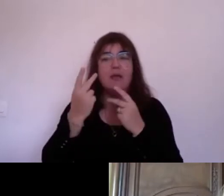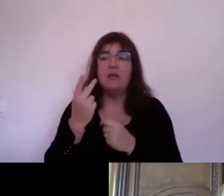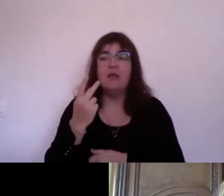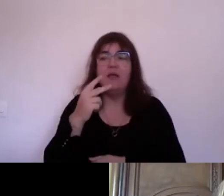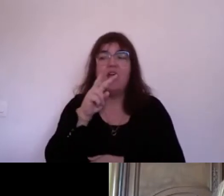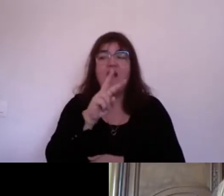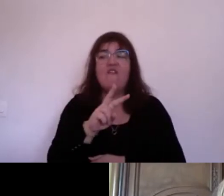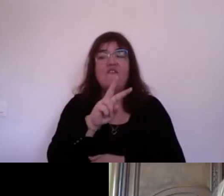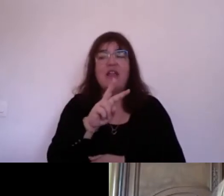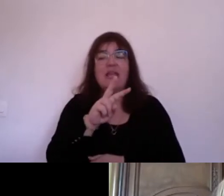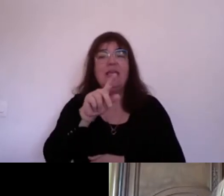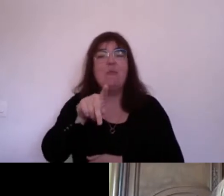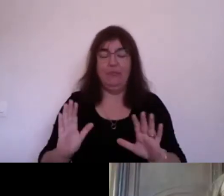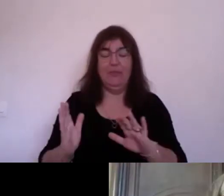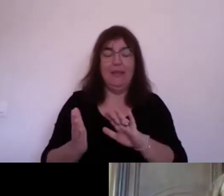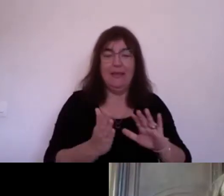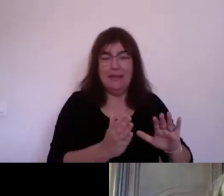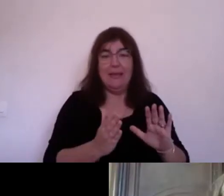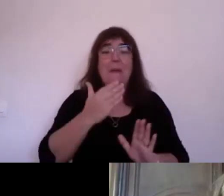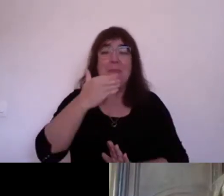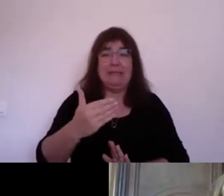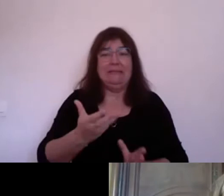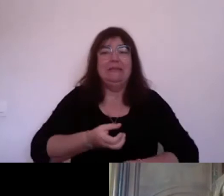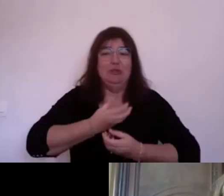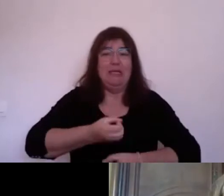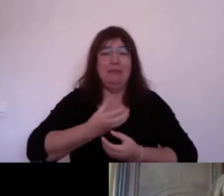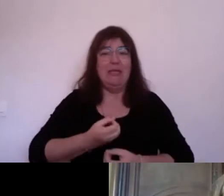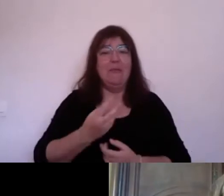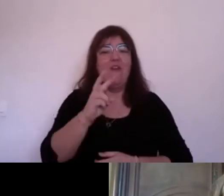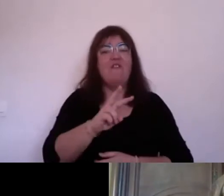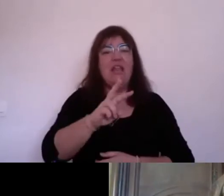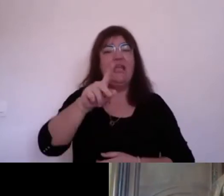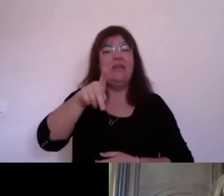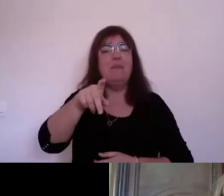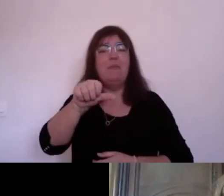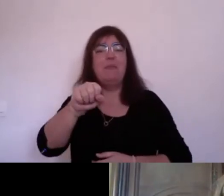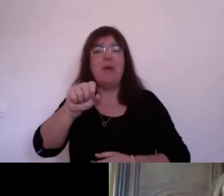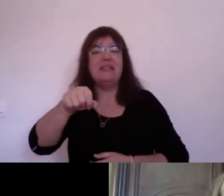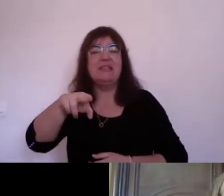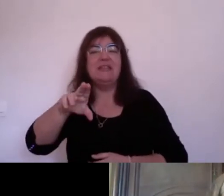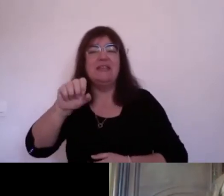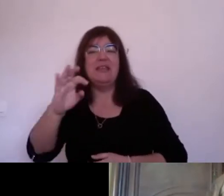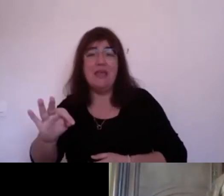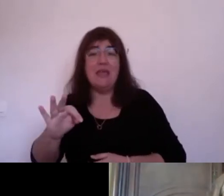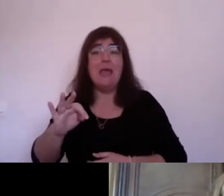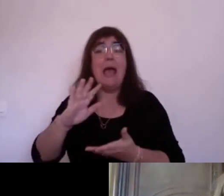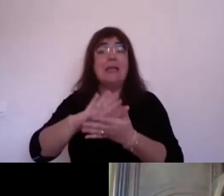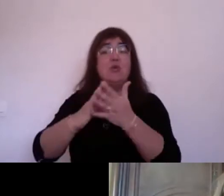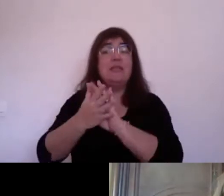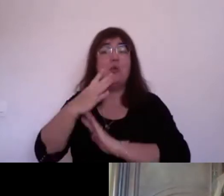êtes là ? Je vais donner la parole. Je suis Valérie de Pasquet de l'association Percevoir et